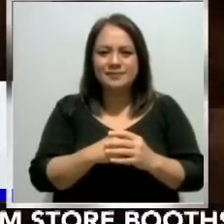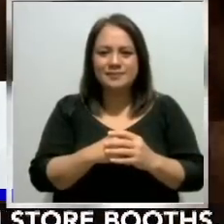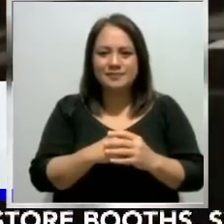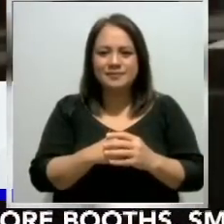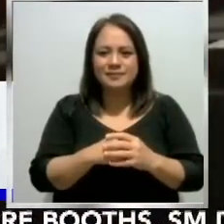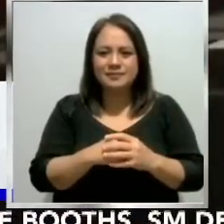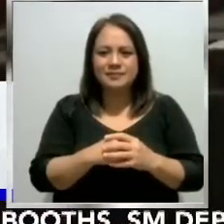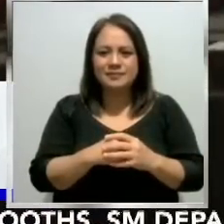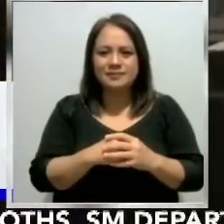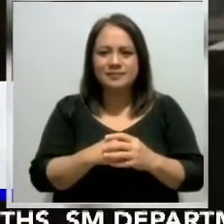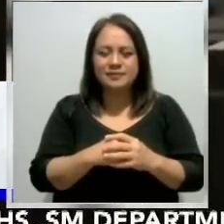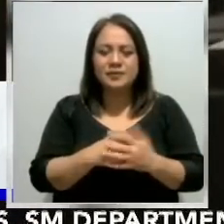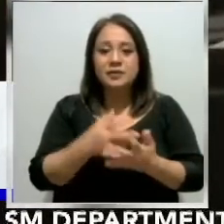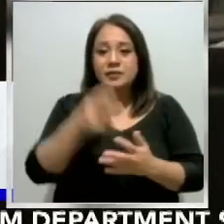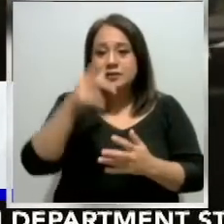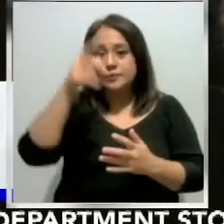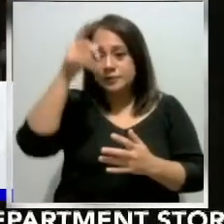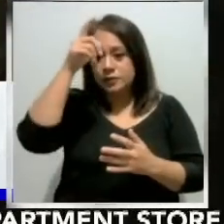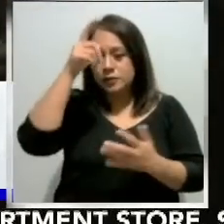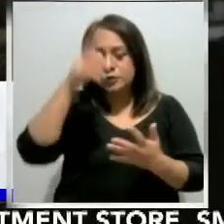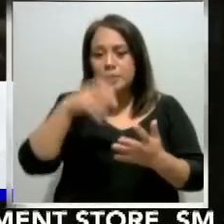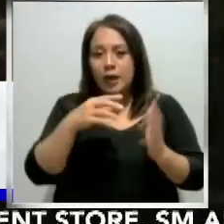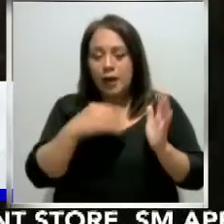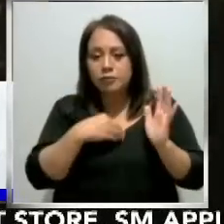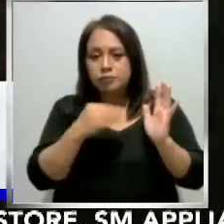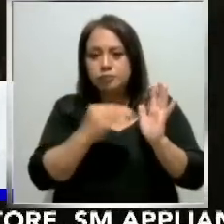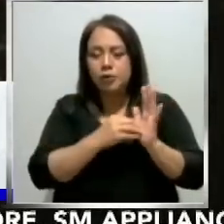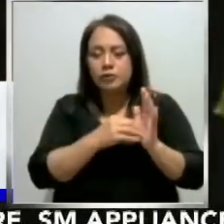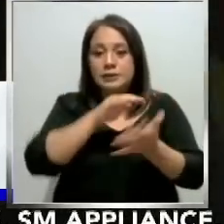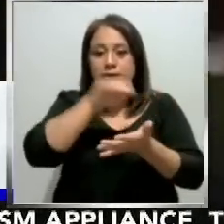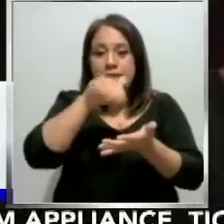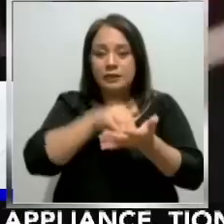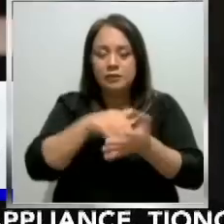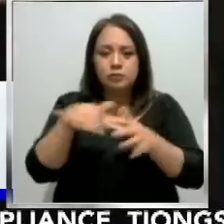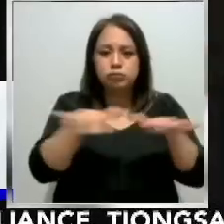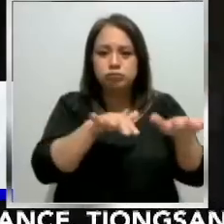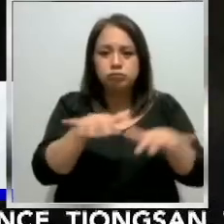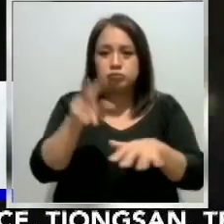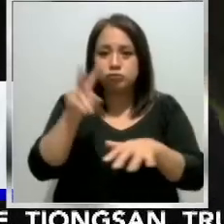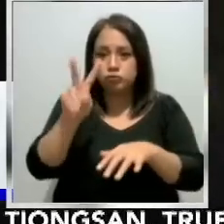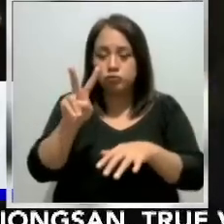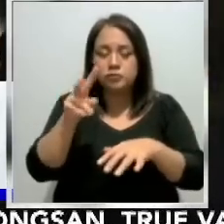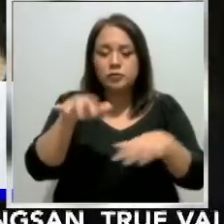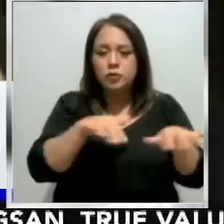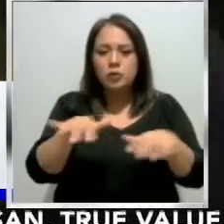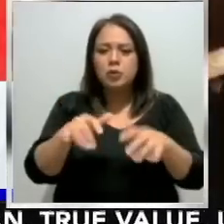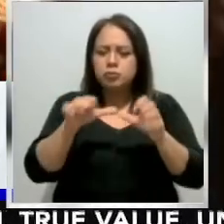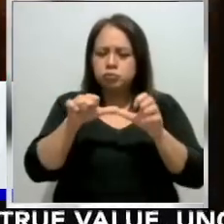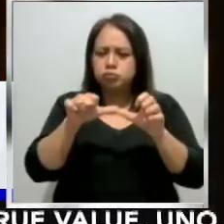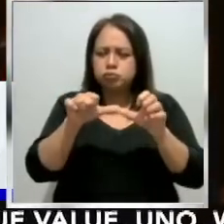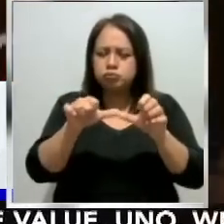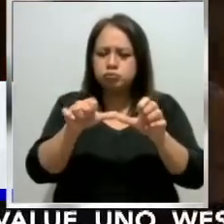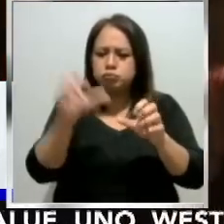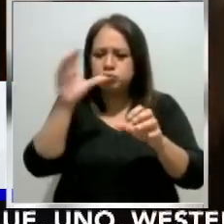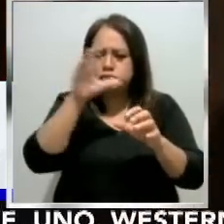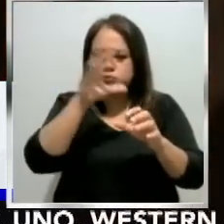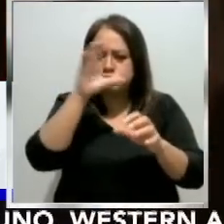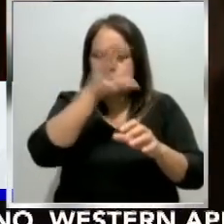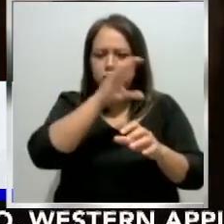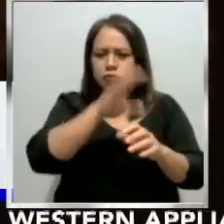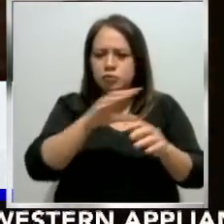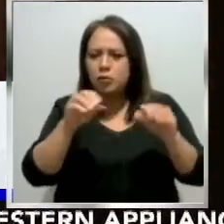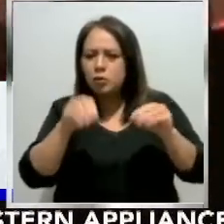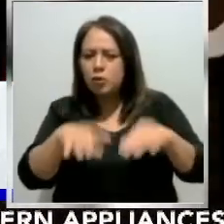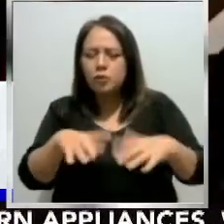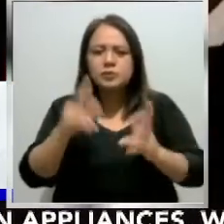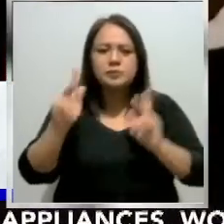Sa Turkey, kung saan naitala ang epicenter ng 2 malalakas na lindol, hindi tumitigil ang mga rescuer sa paghahanap sa mga nawawalang residente sa gitna